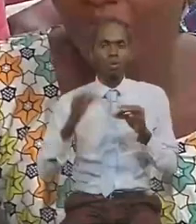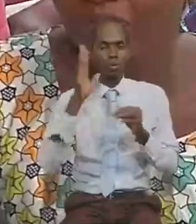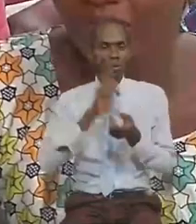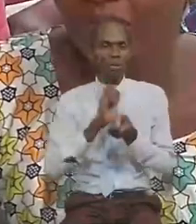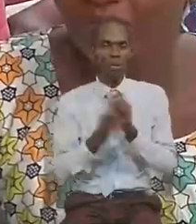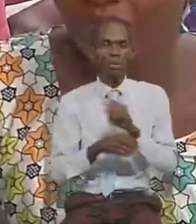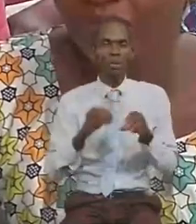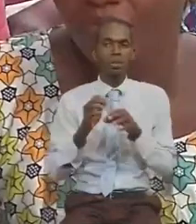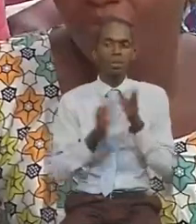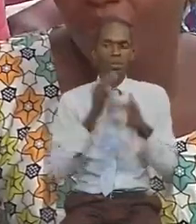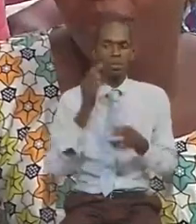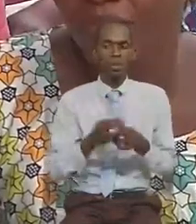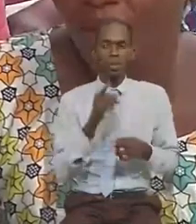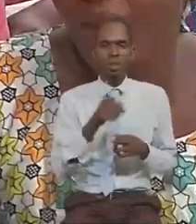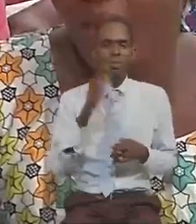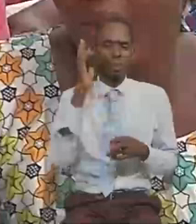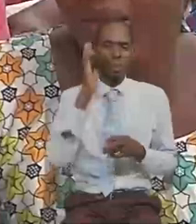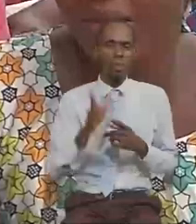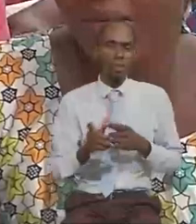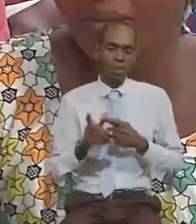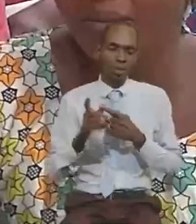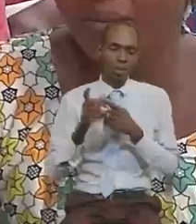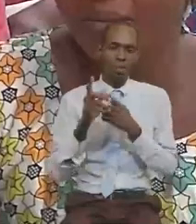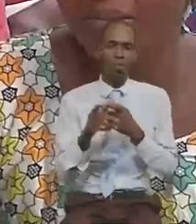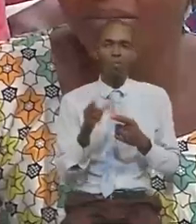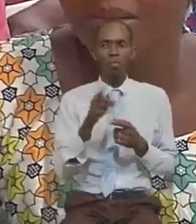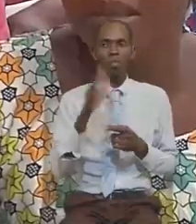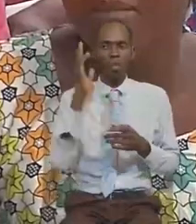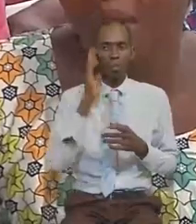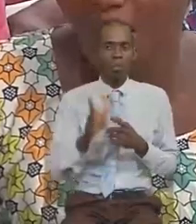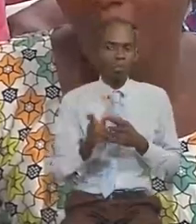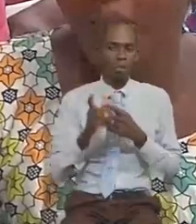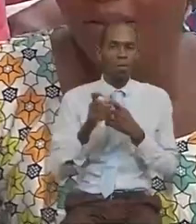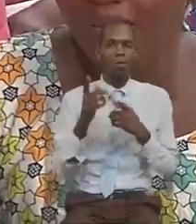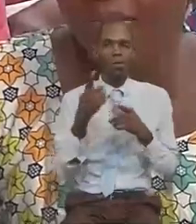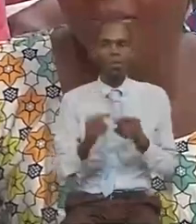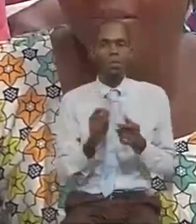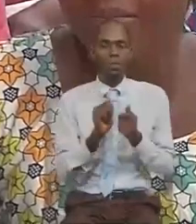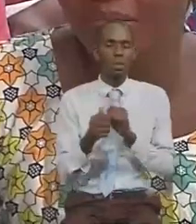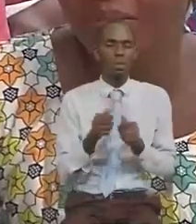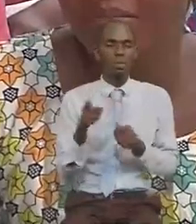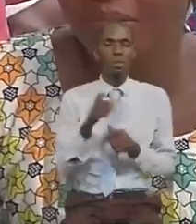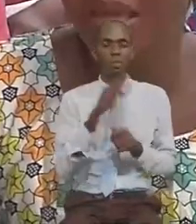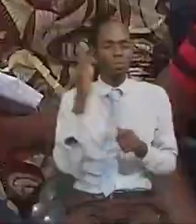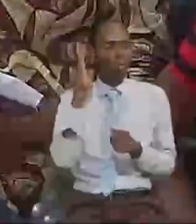Tu vas courir. Tu feras la course. Tu ne seras pas